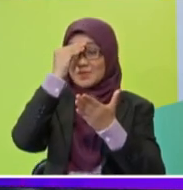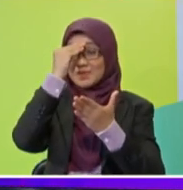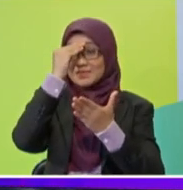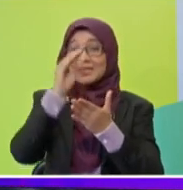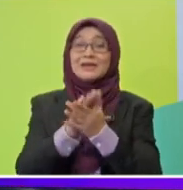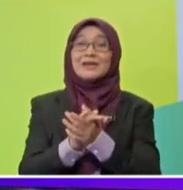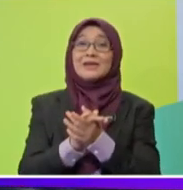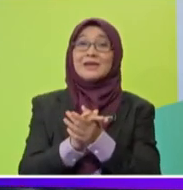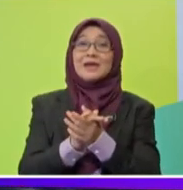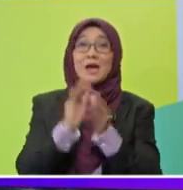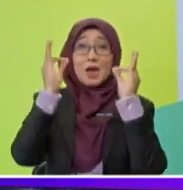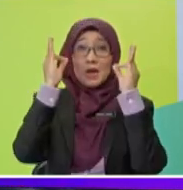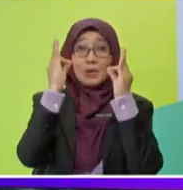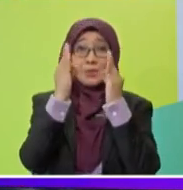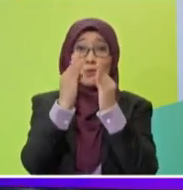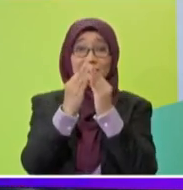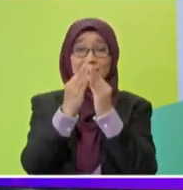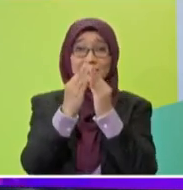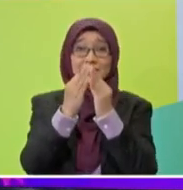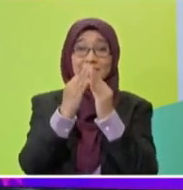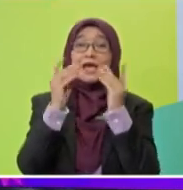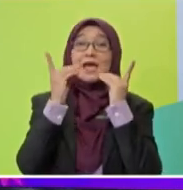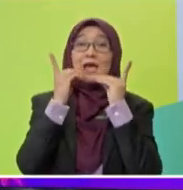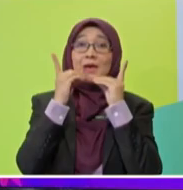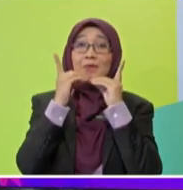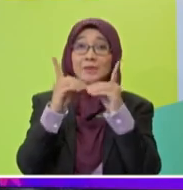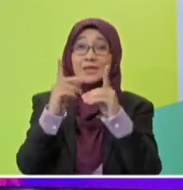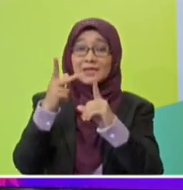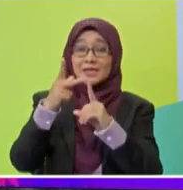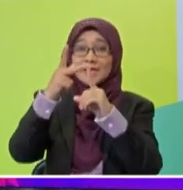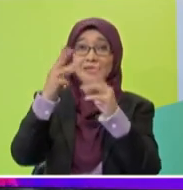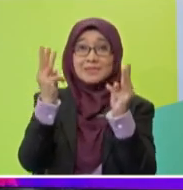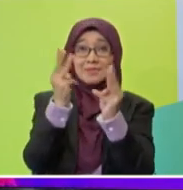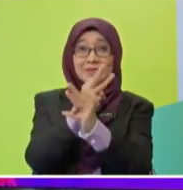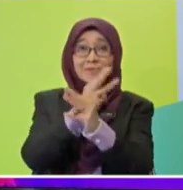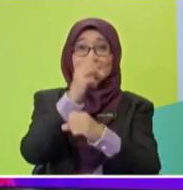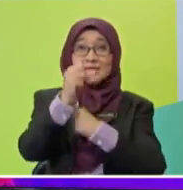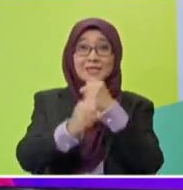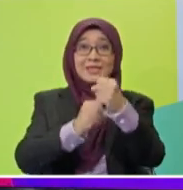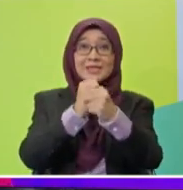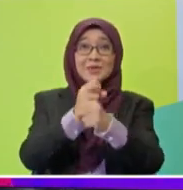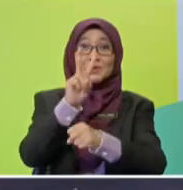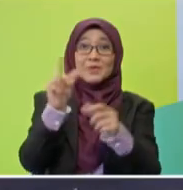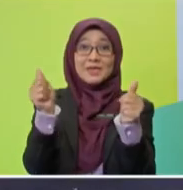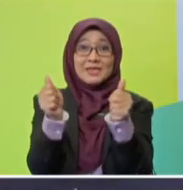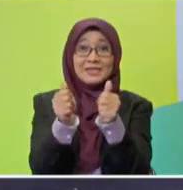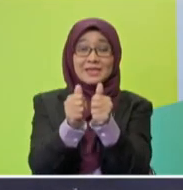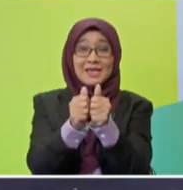hari ini fokus diberikan kepada slog pendidikan khas untuk mathematic tahun bersama dengan cikguyani